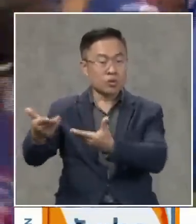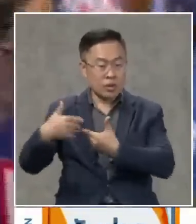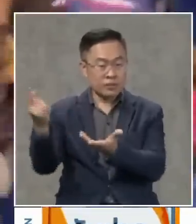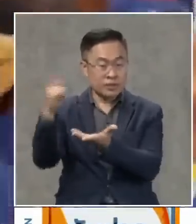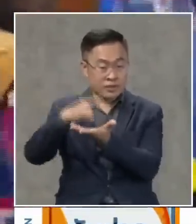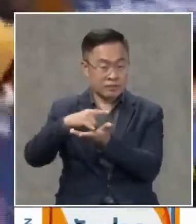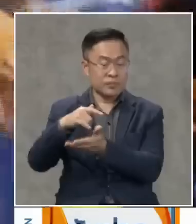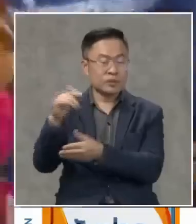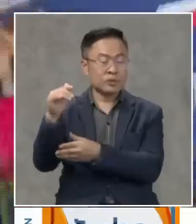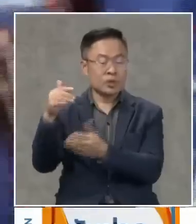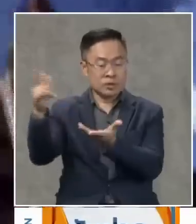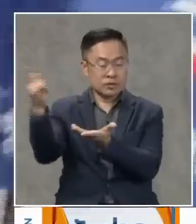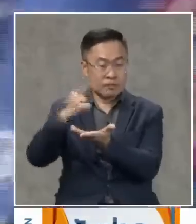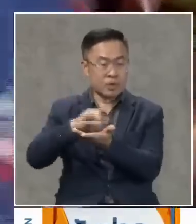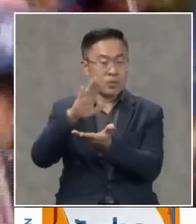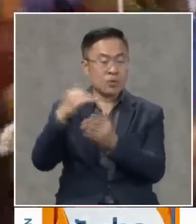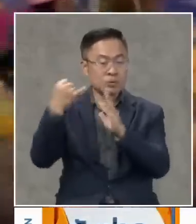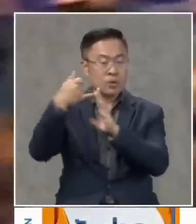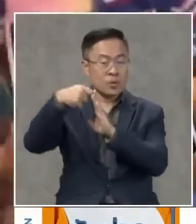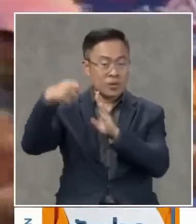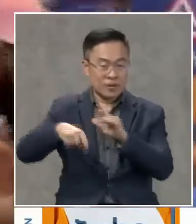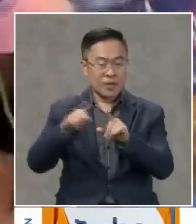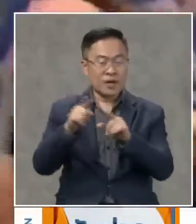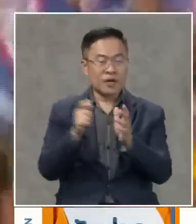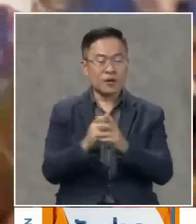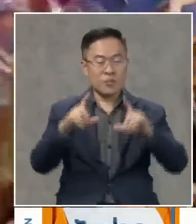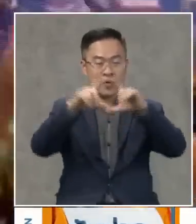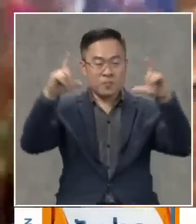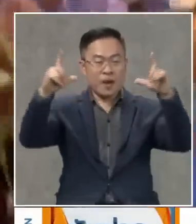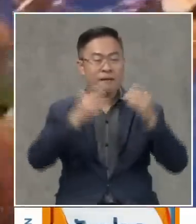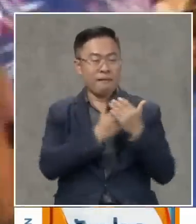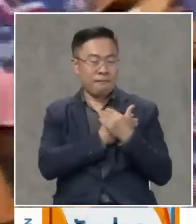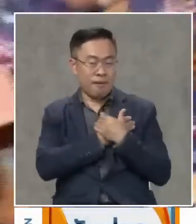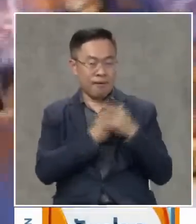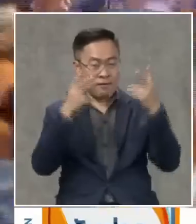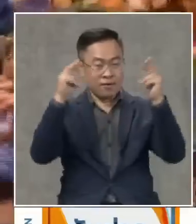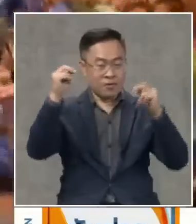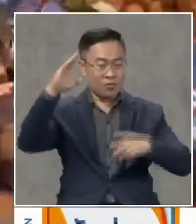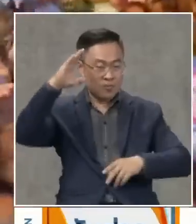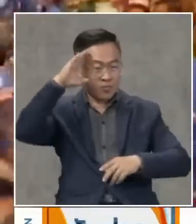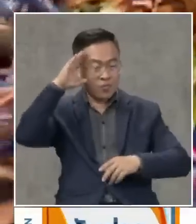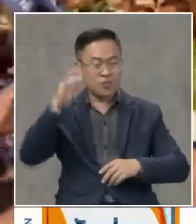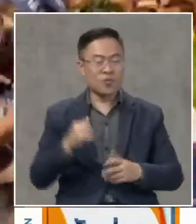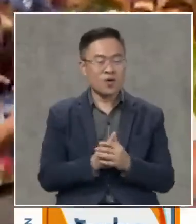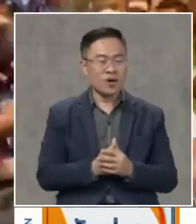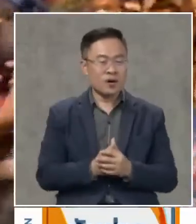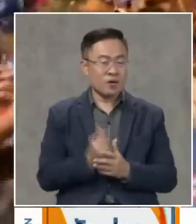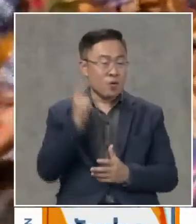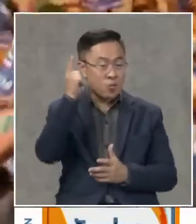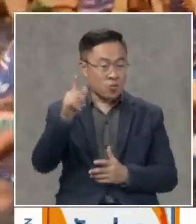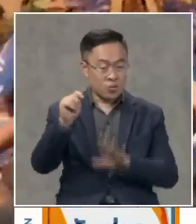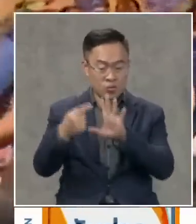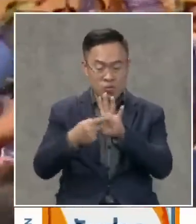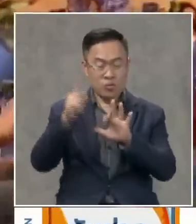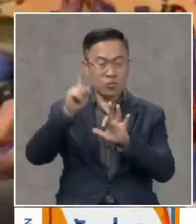ชูป้ายไฟนะคะ FC ลุงตู่เรารักนายกลุงตู่ลุงตู่สู้ๆแล้วก็มอบดอกไม้ให้กำลังใจค่ะ